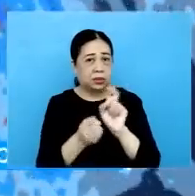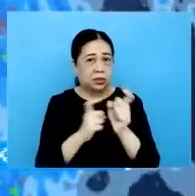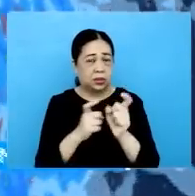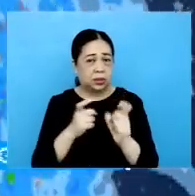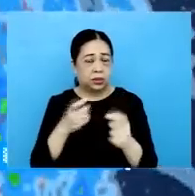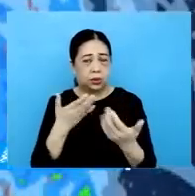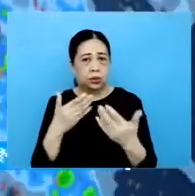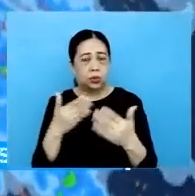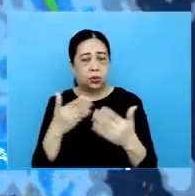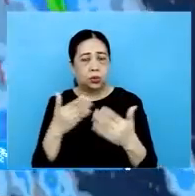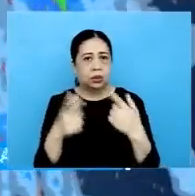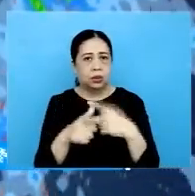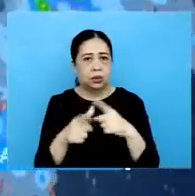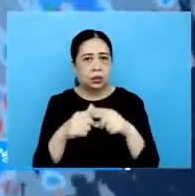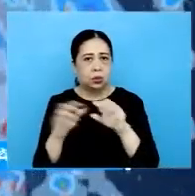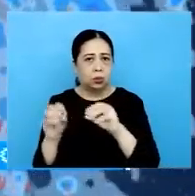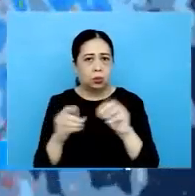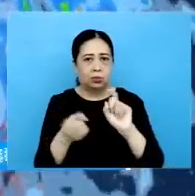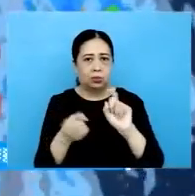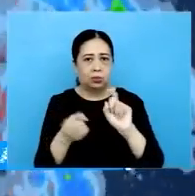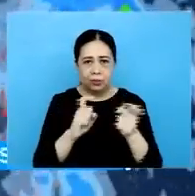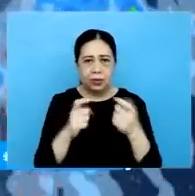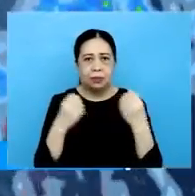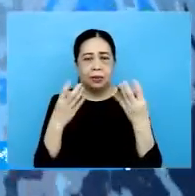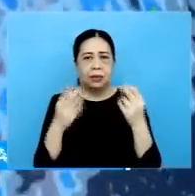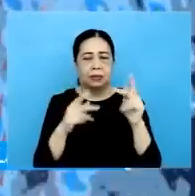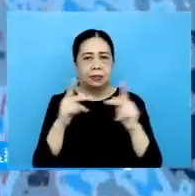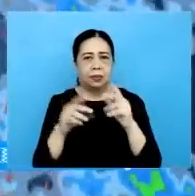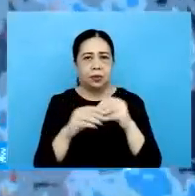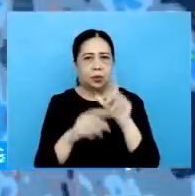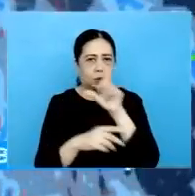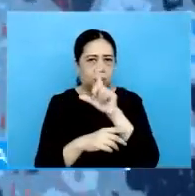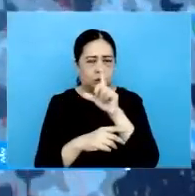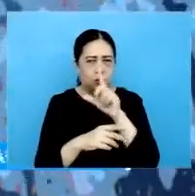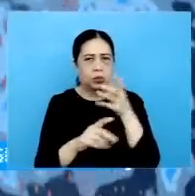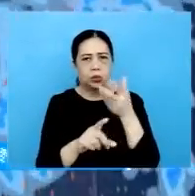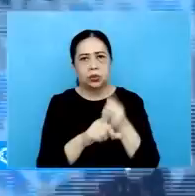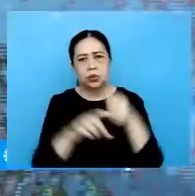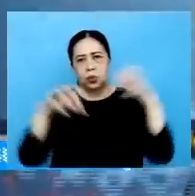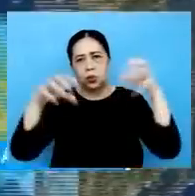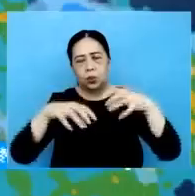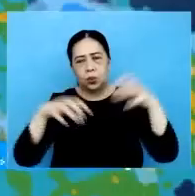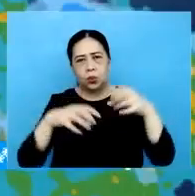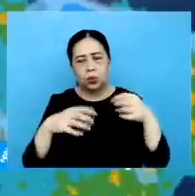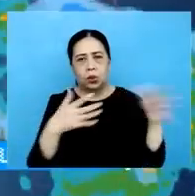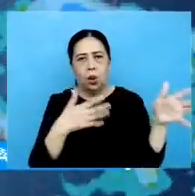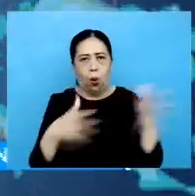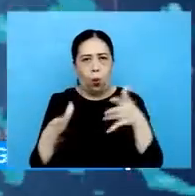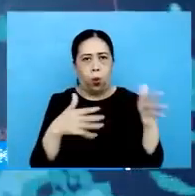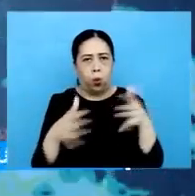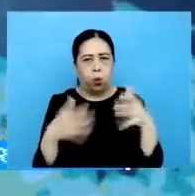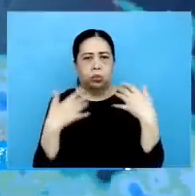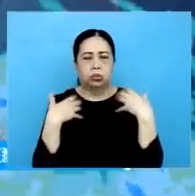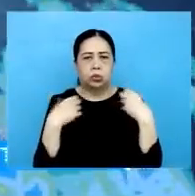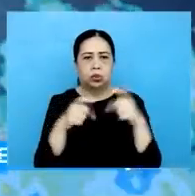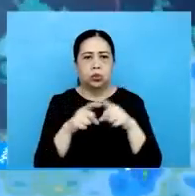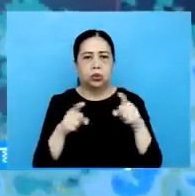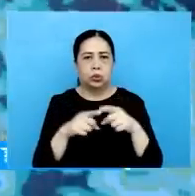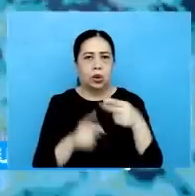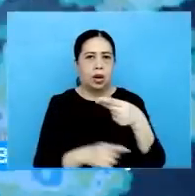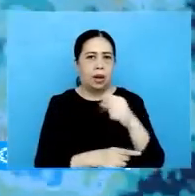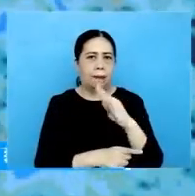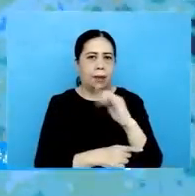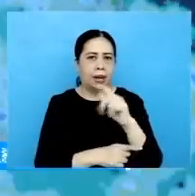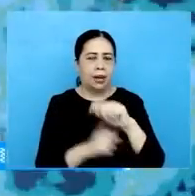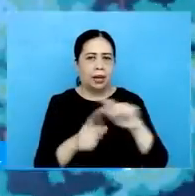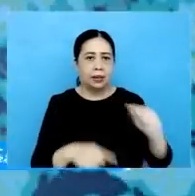at bumaba ang paggalaw, mas maraming lugar sa Luzon ang maapektuhan ng ulan at hanging dala nito. Palalakasin din ito ang habagat, kaya